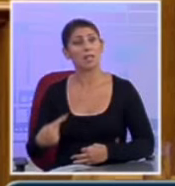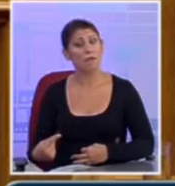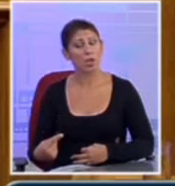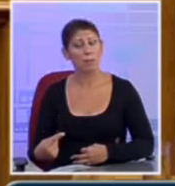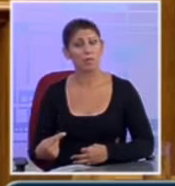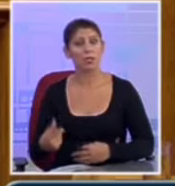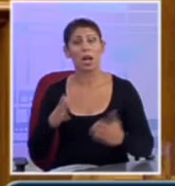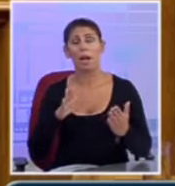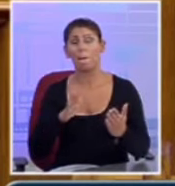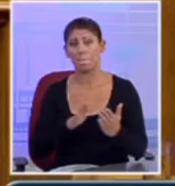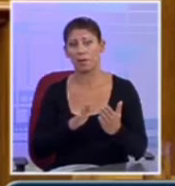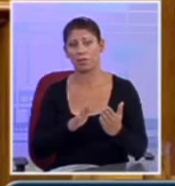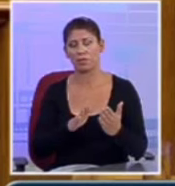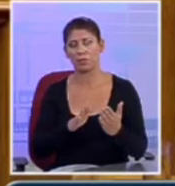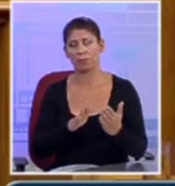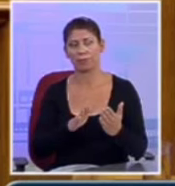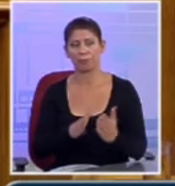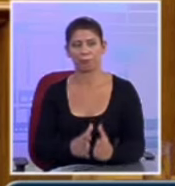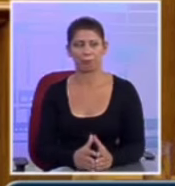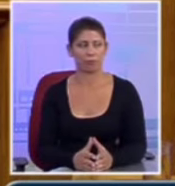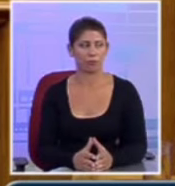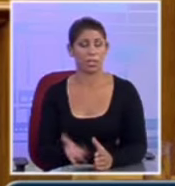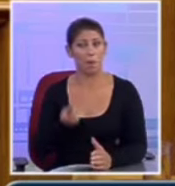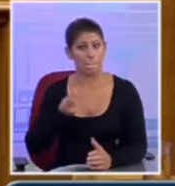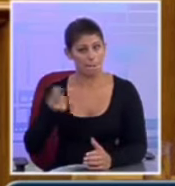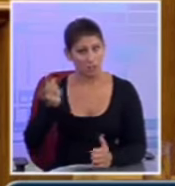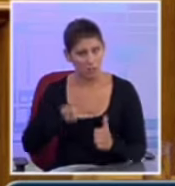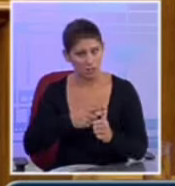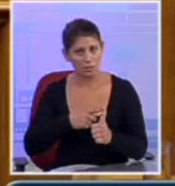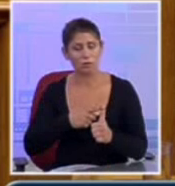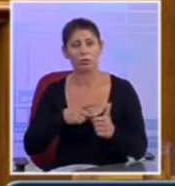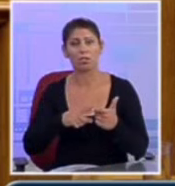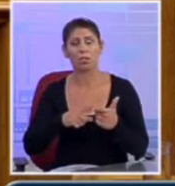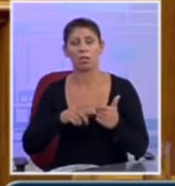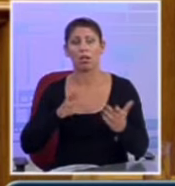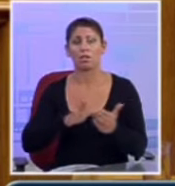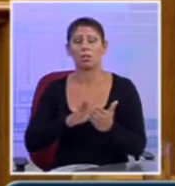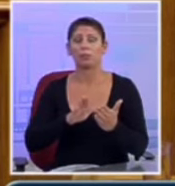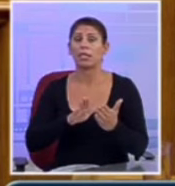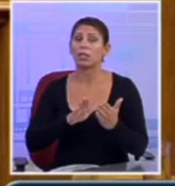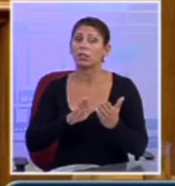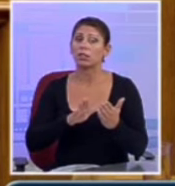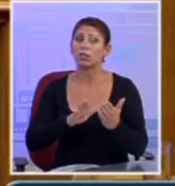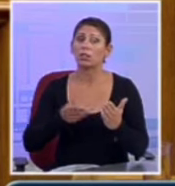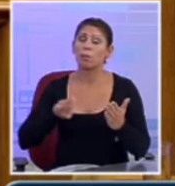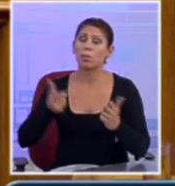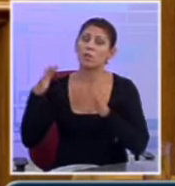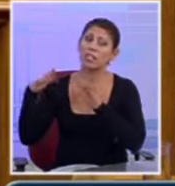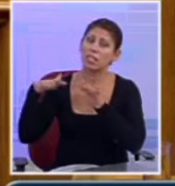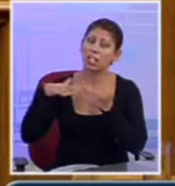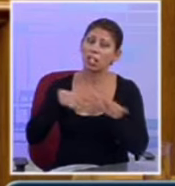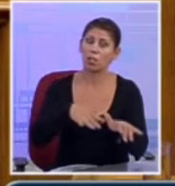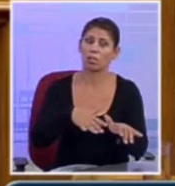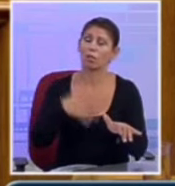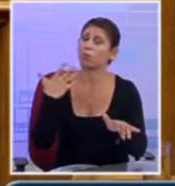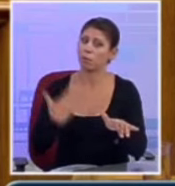μας απέναντι στους μετανάστες, απέναντι στην προσφυγική ροή η